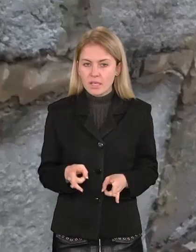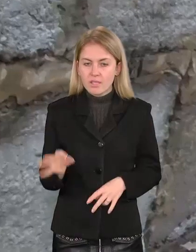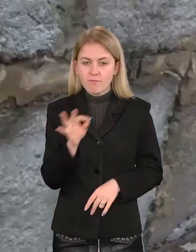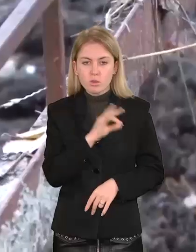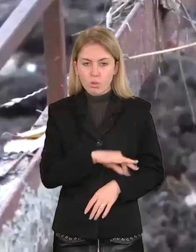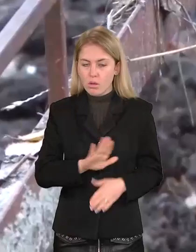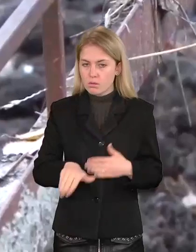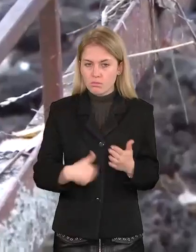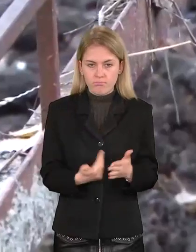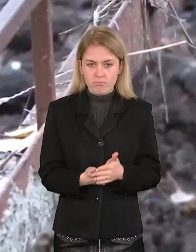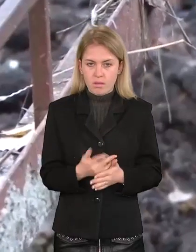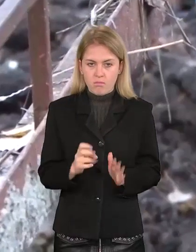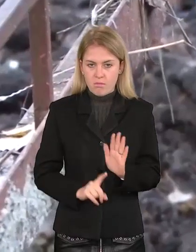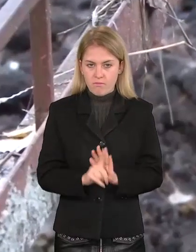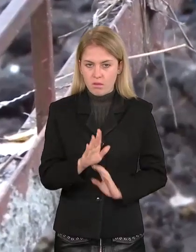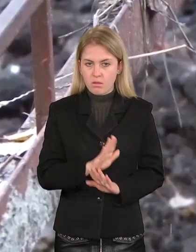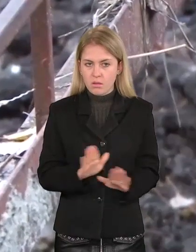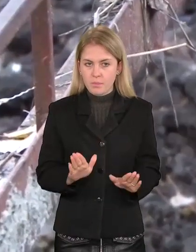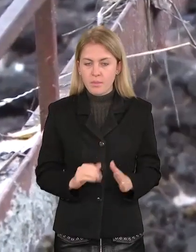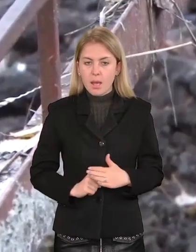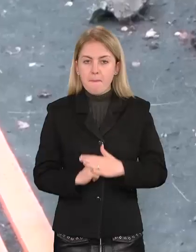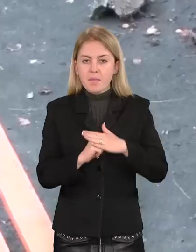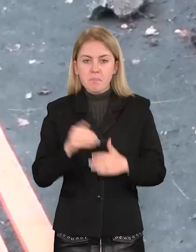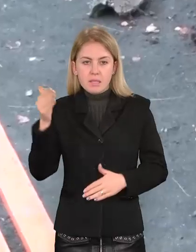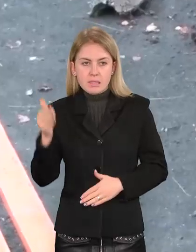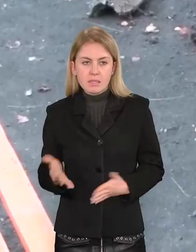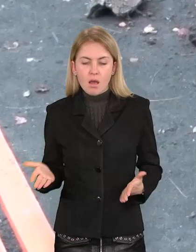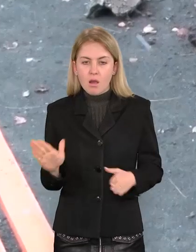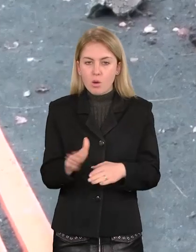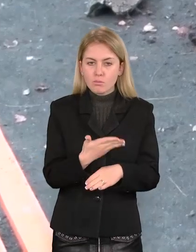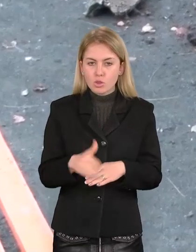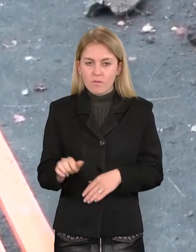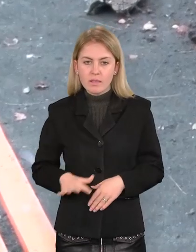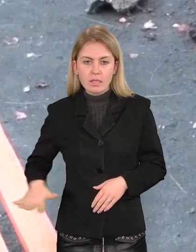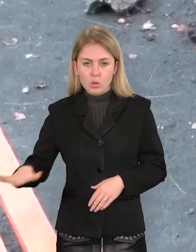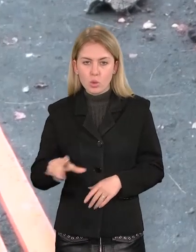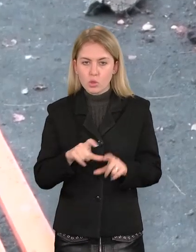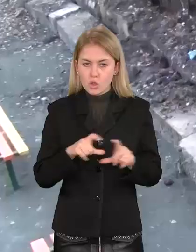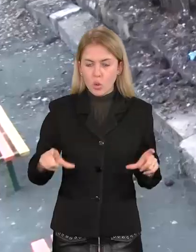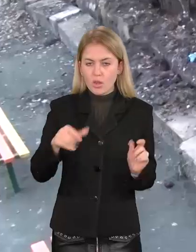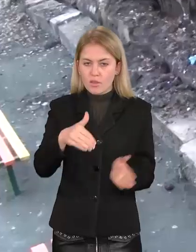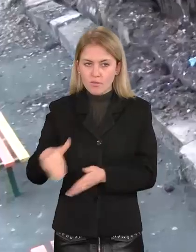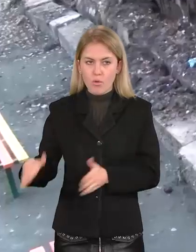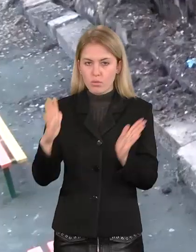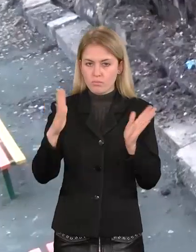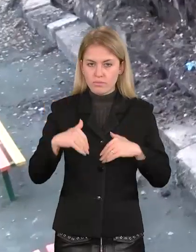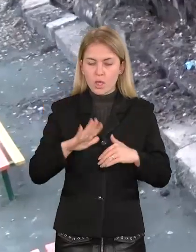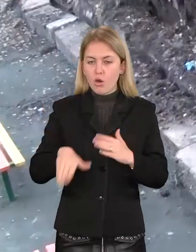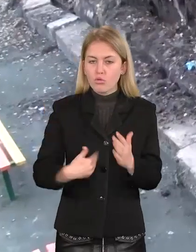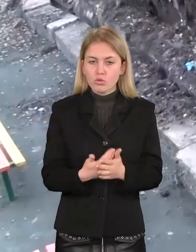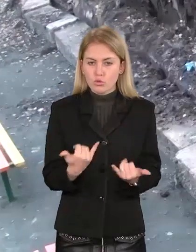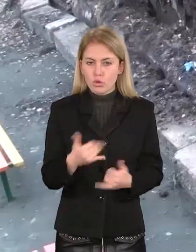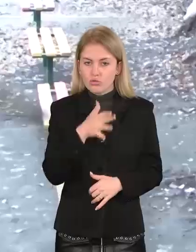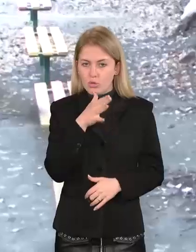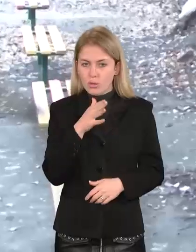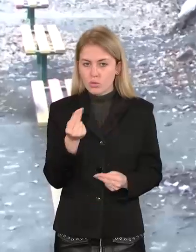експлуатацію його так і не ввели. Підпірна стіна, яка розмежовує територію школи та євродвору, обвалилася. І до цього часу коштів